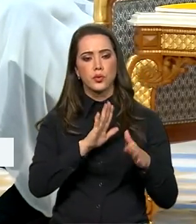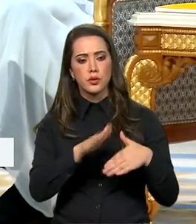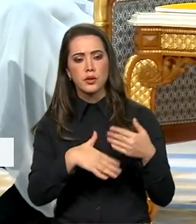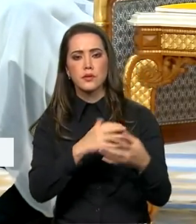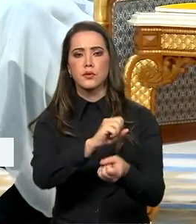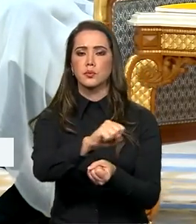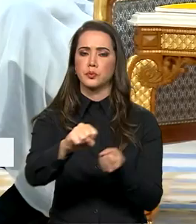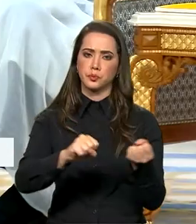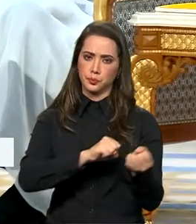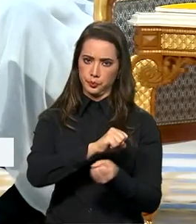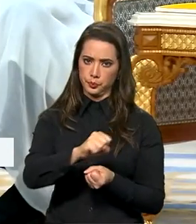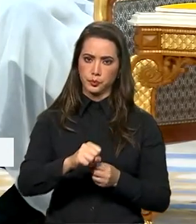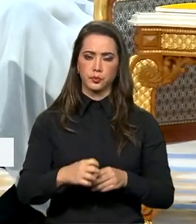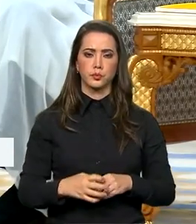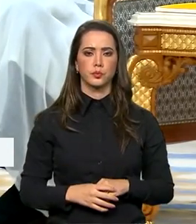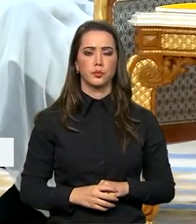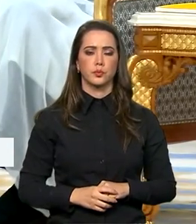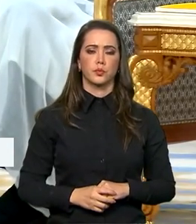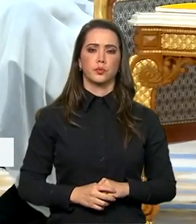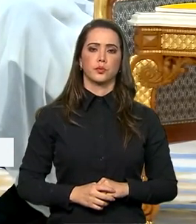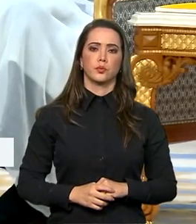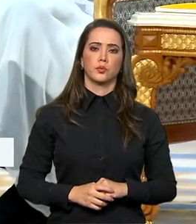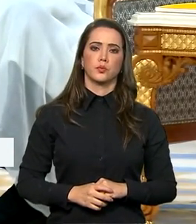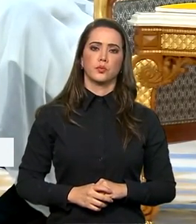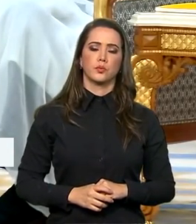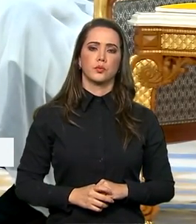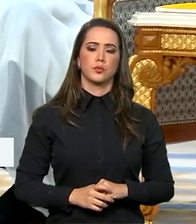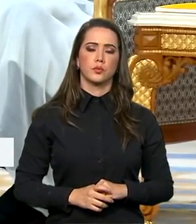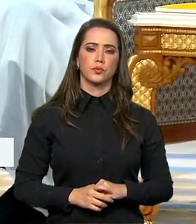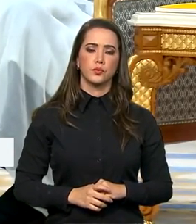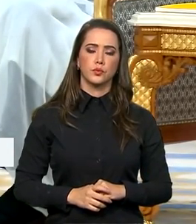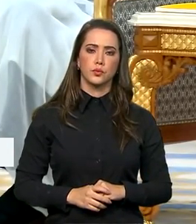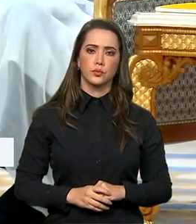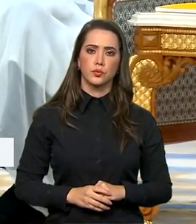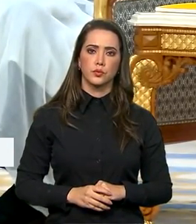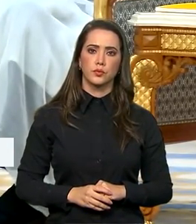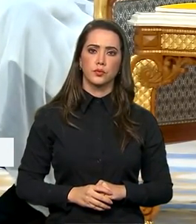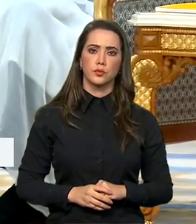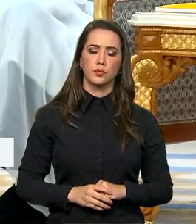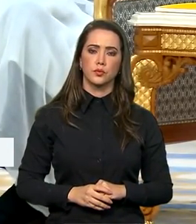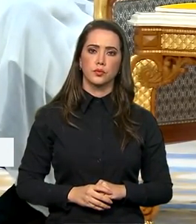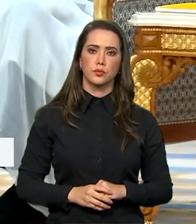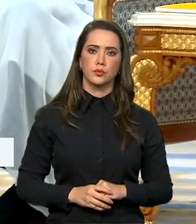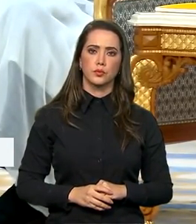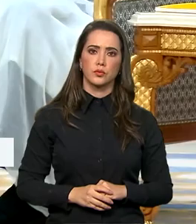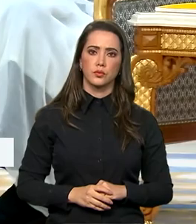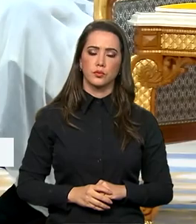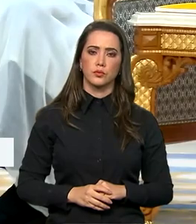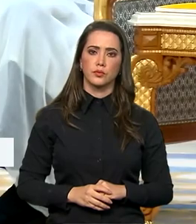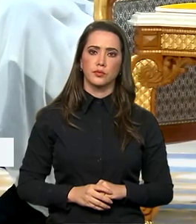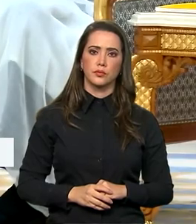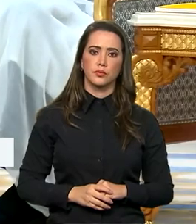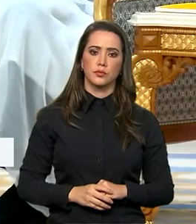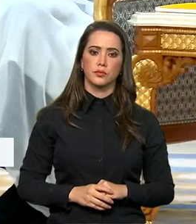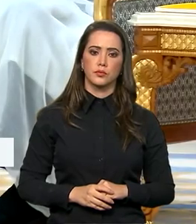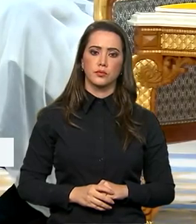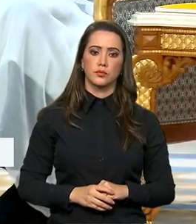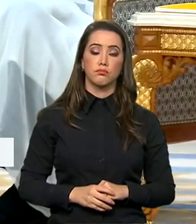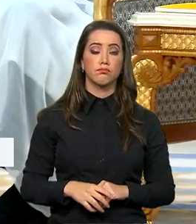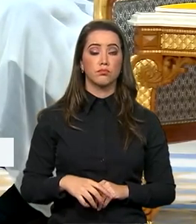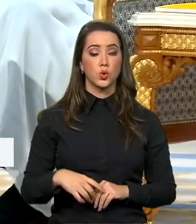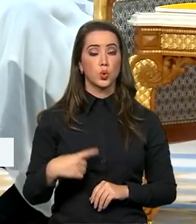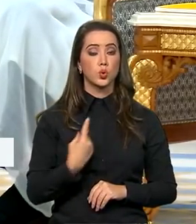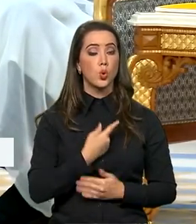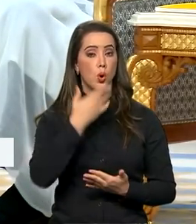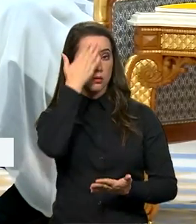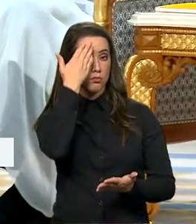وتعتبر هذه القمة فرصة فريدة وسامحة لتعزيز التزامنا بالتنمية المستدامة.